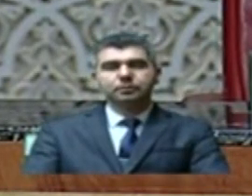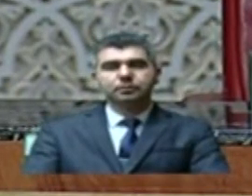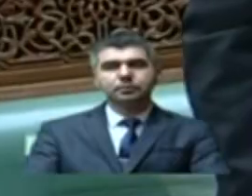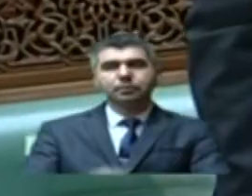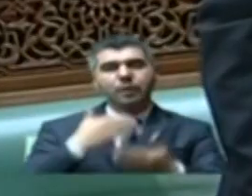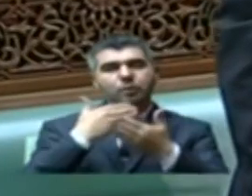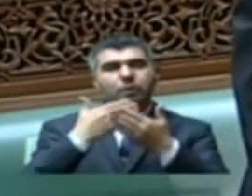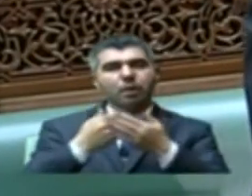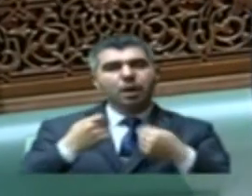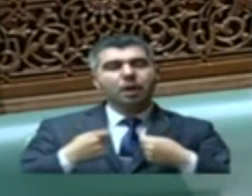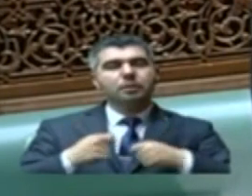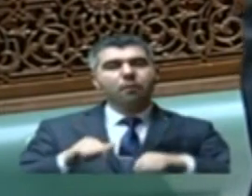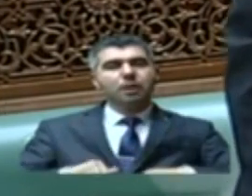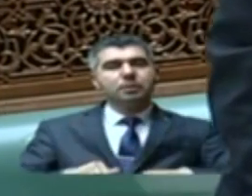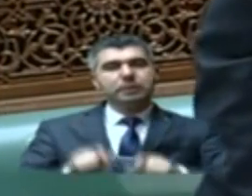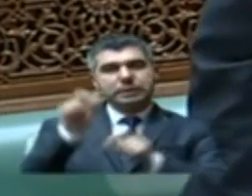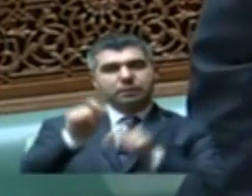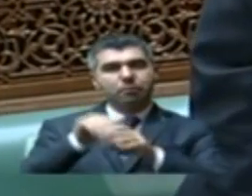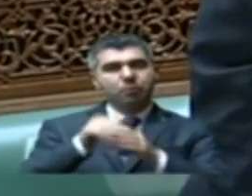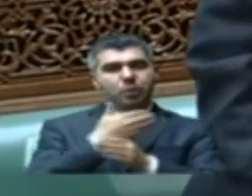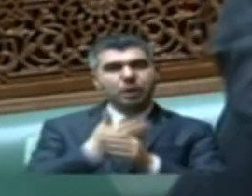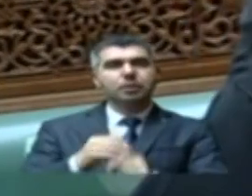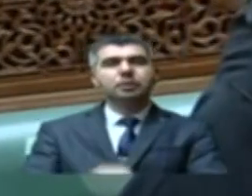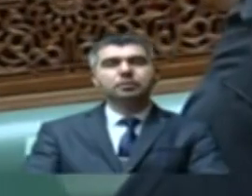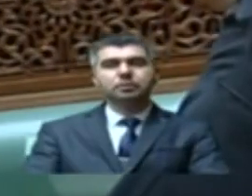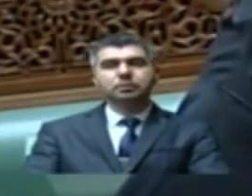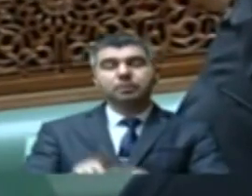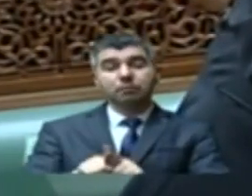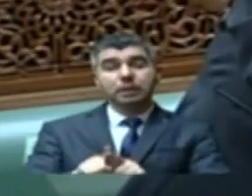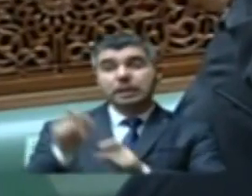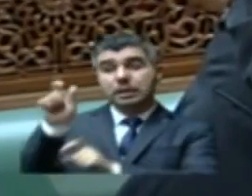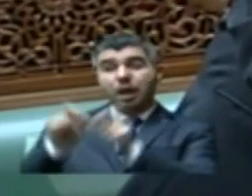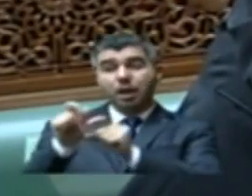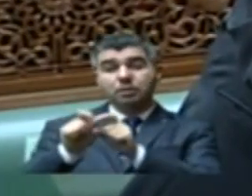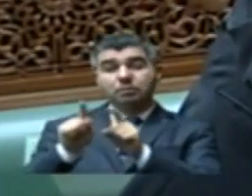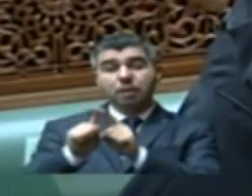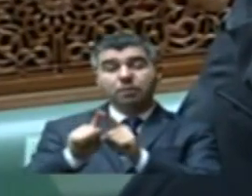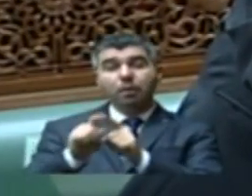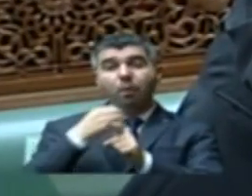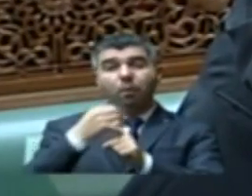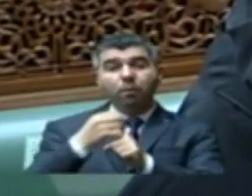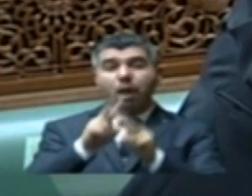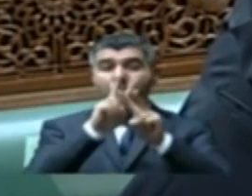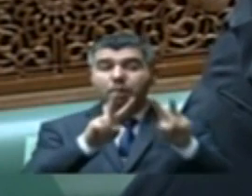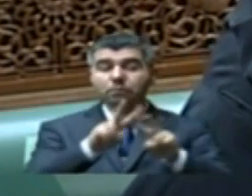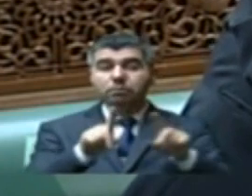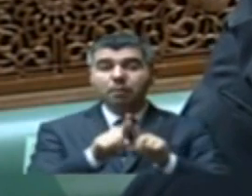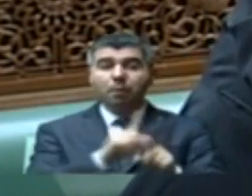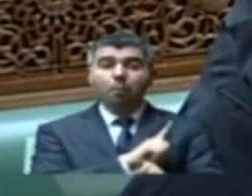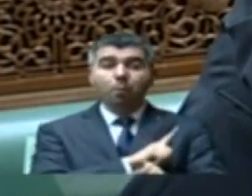شكرا السيد الرئيس، سادة الوزراء، سادة المستشارين. يواجه بعض الأشخاص الذين يكونون موضوع مذكرات بحث